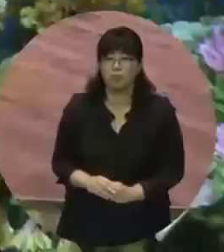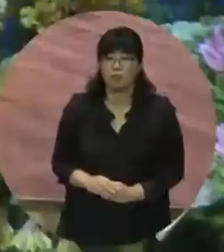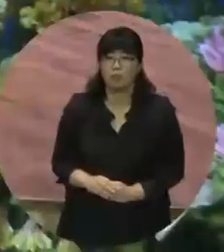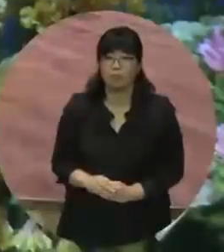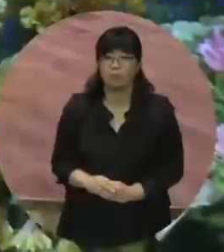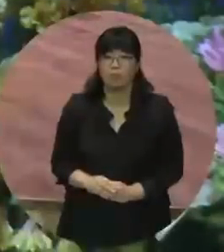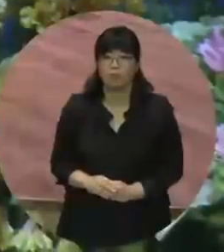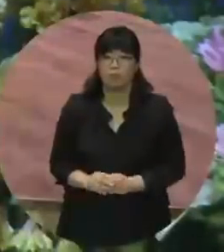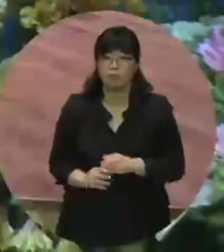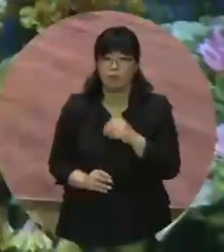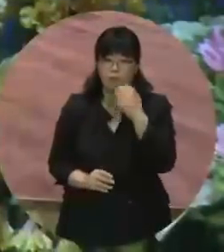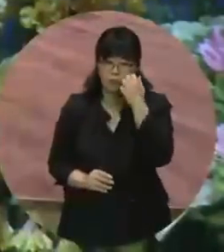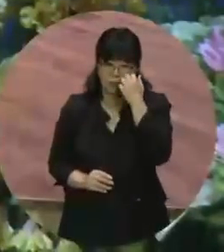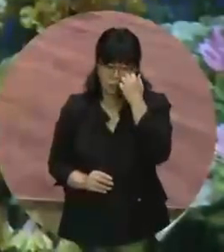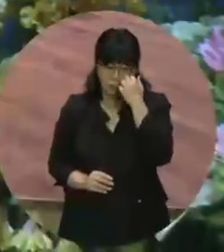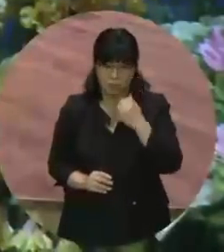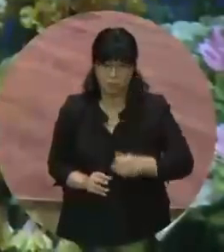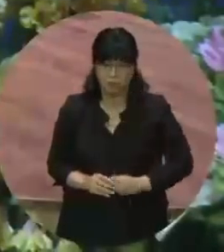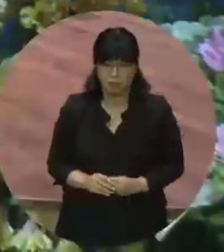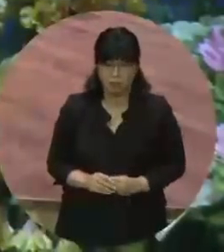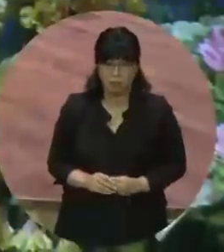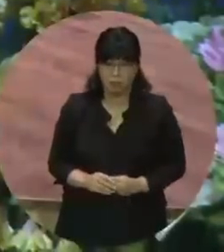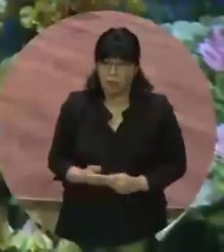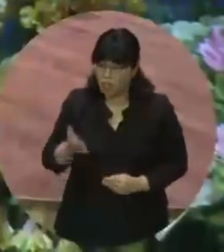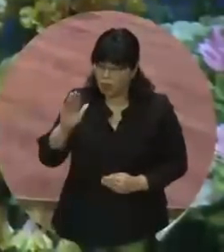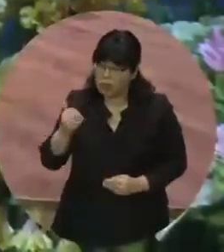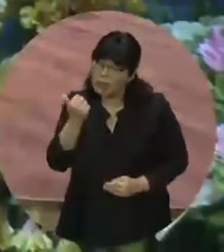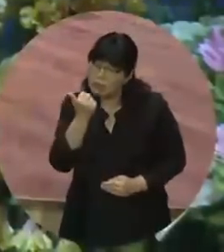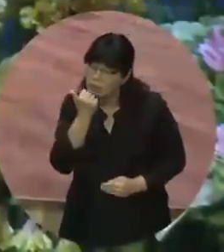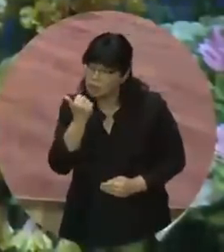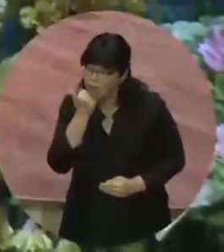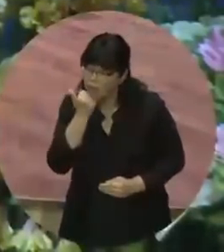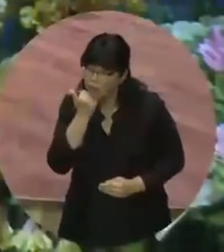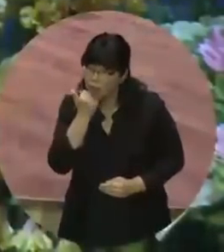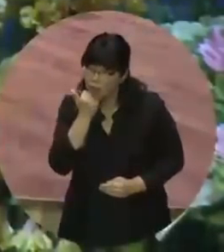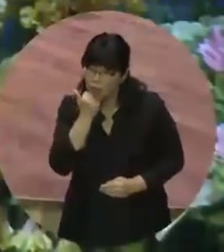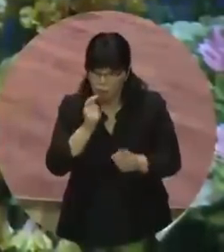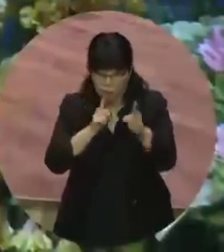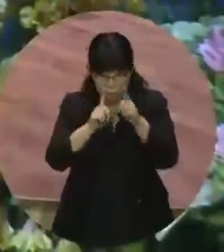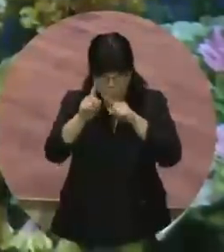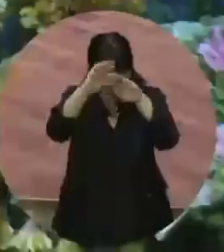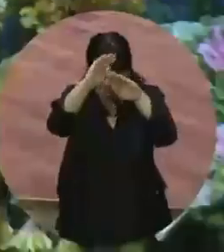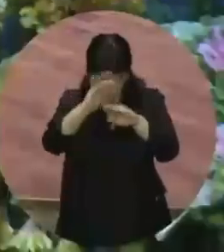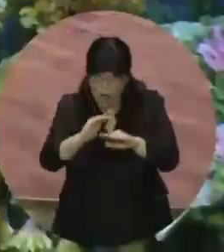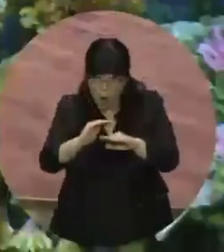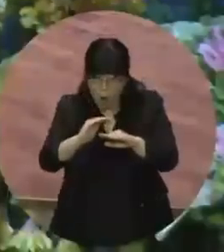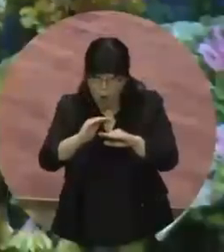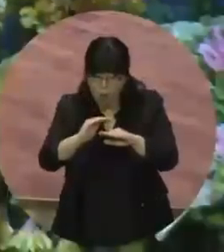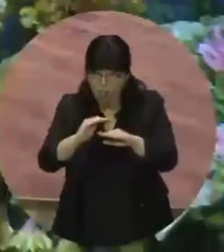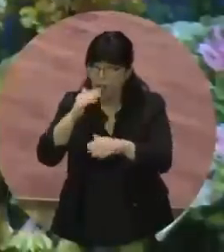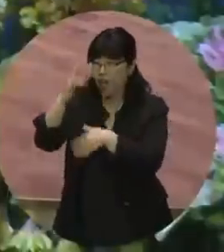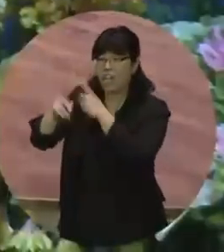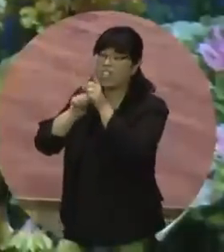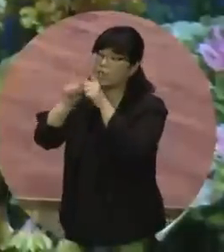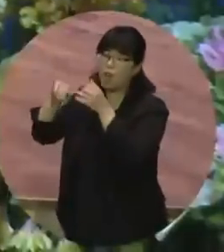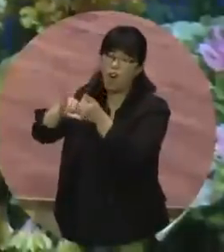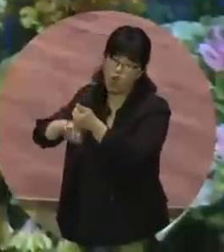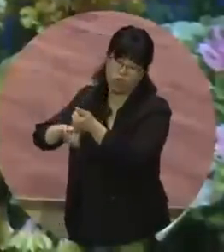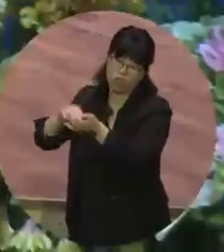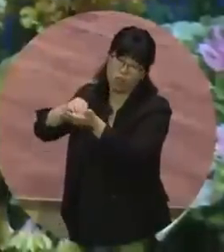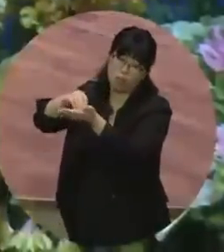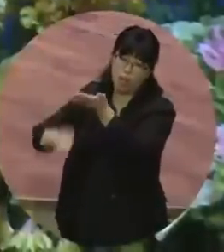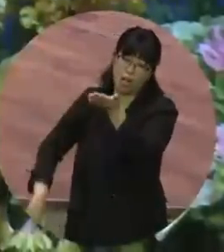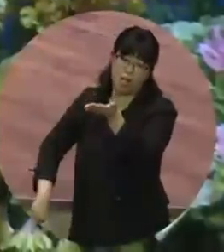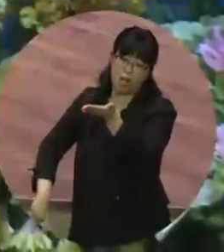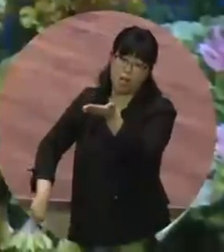뭐요? 하나님의 말씀인 언약을 여기서 놓쳐버렸어. 창세기 25장 23절에 보면